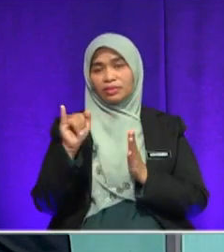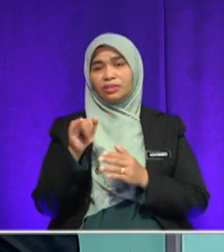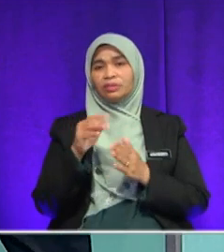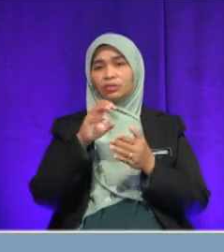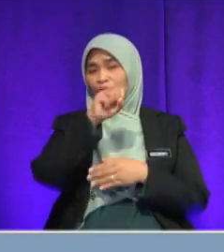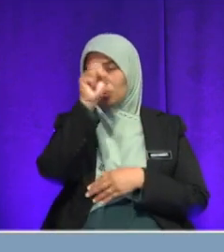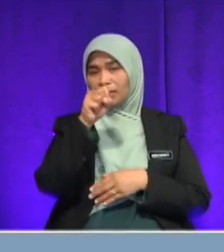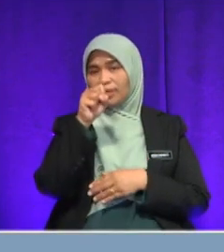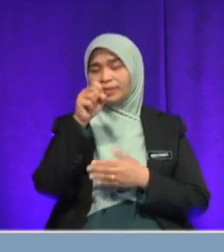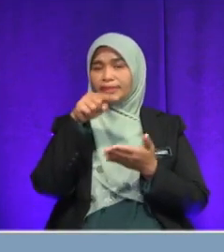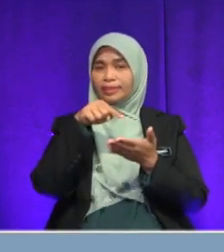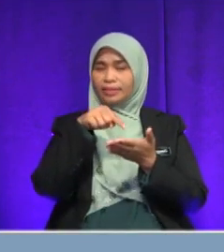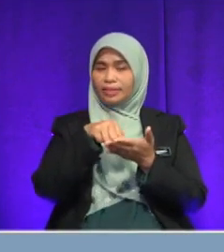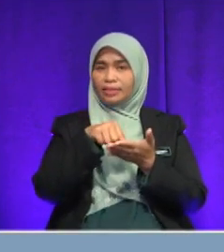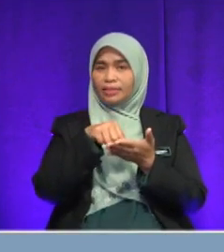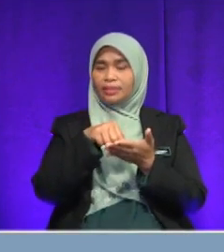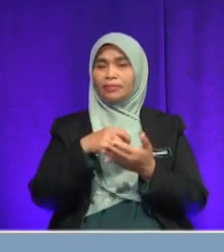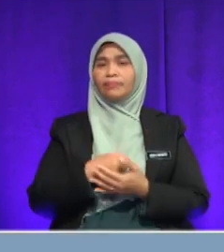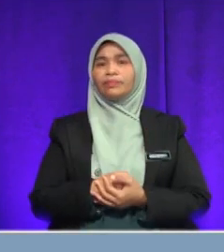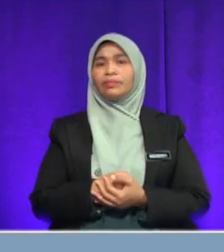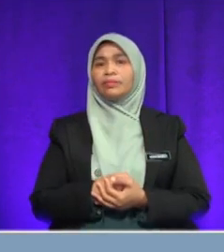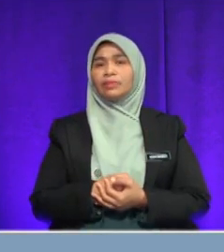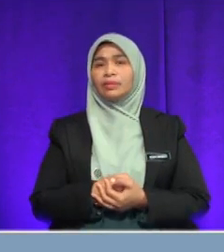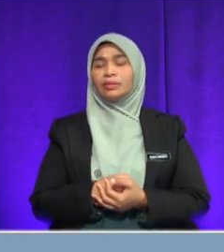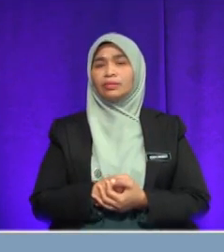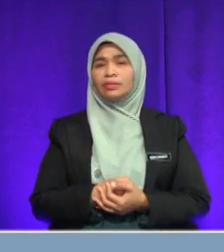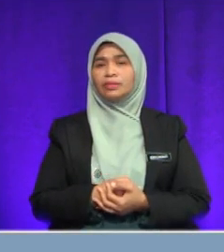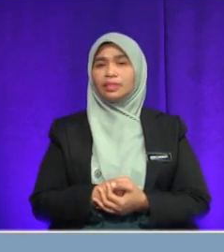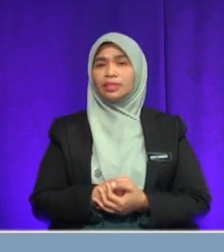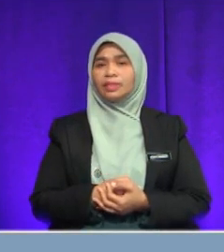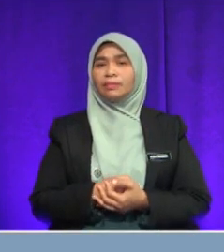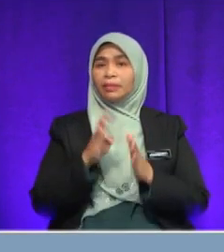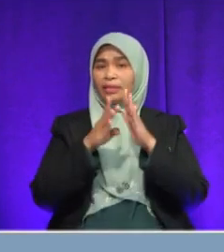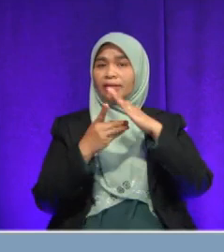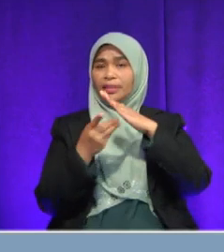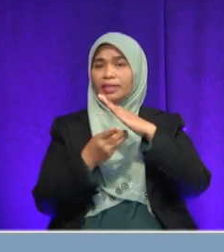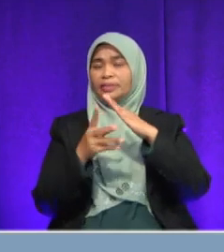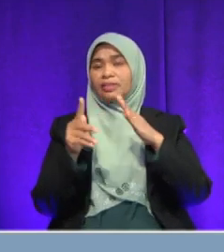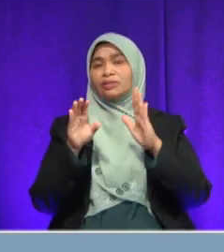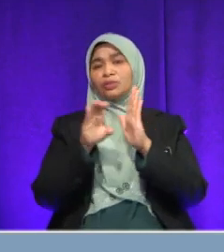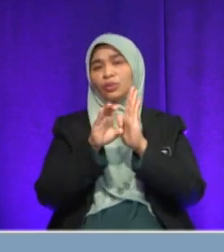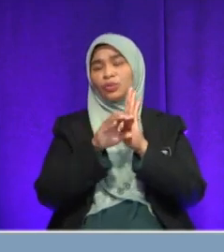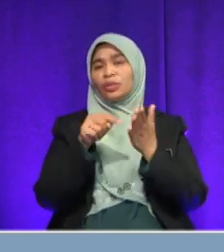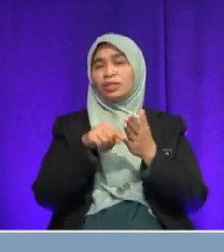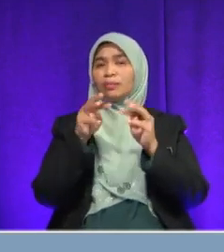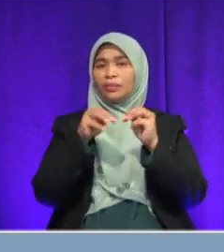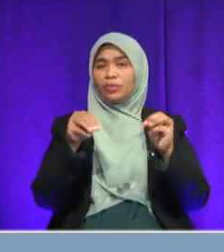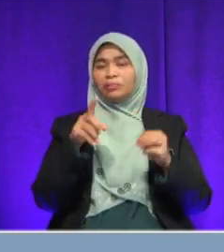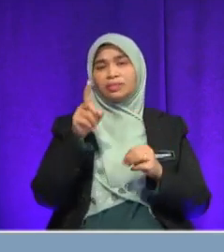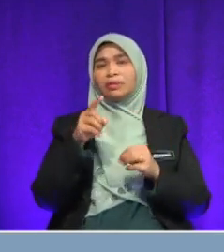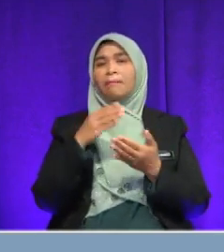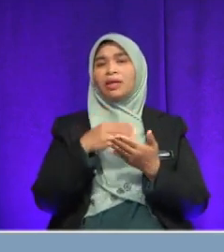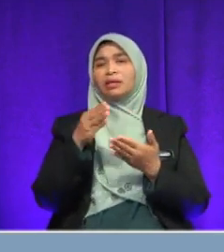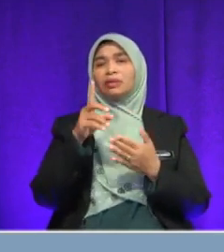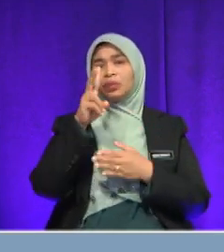yang cikgu terangkan ni yang berdasarkan contoh yang cikgu bagi, murid-murid dikehendaki memberi